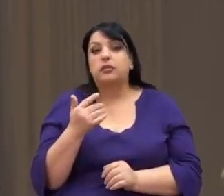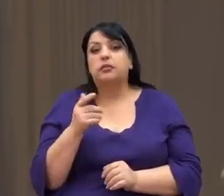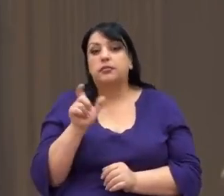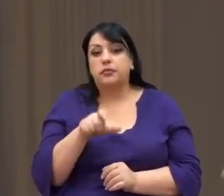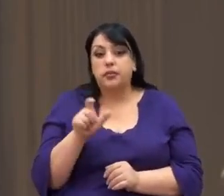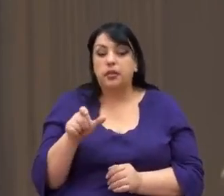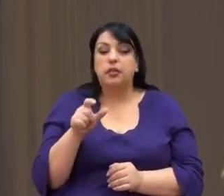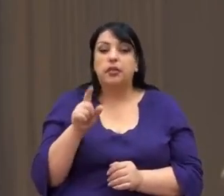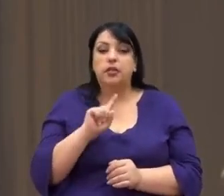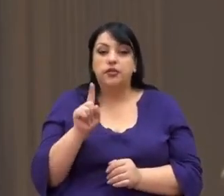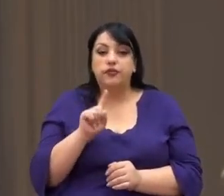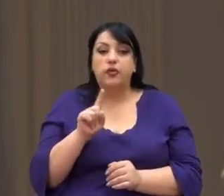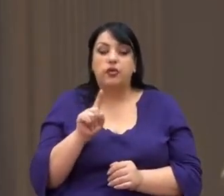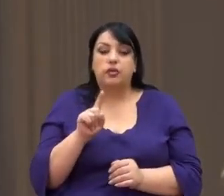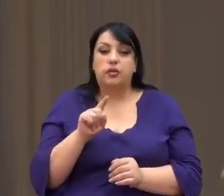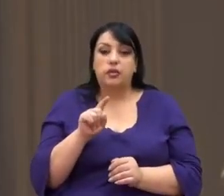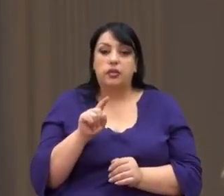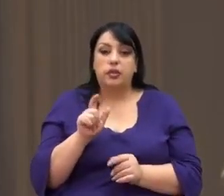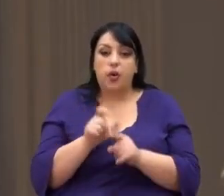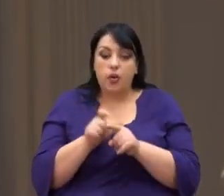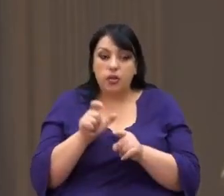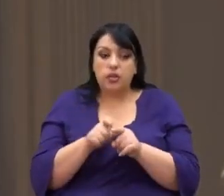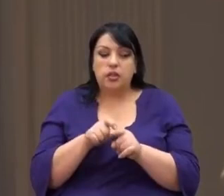հայտարարության հիմնավորման մեջ.